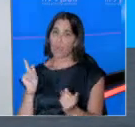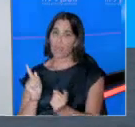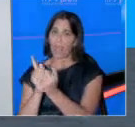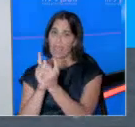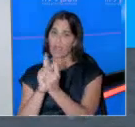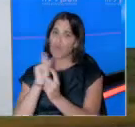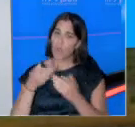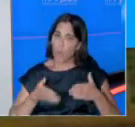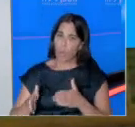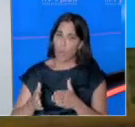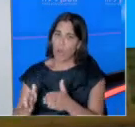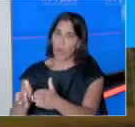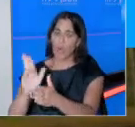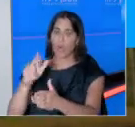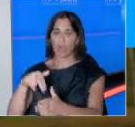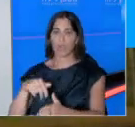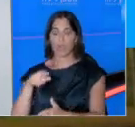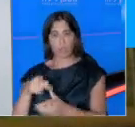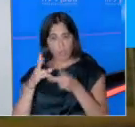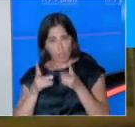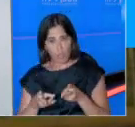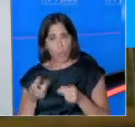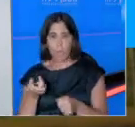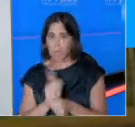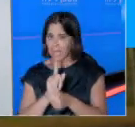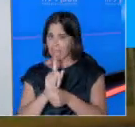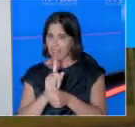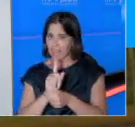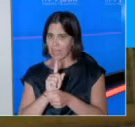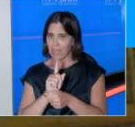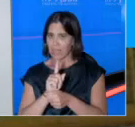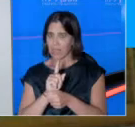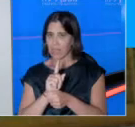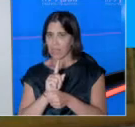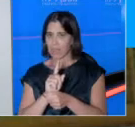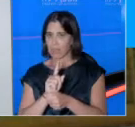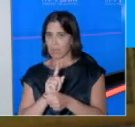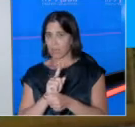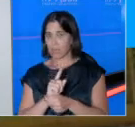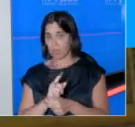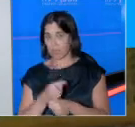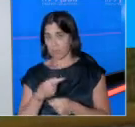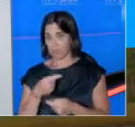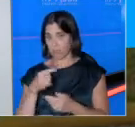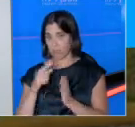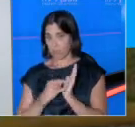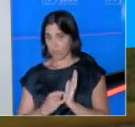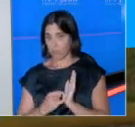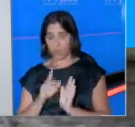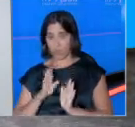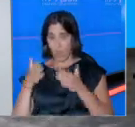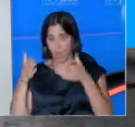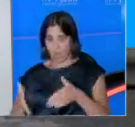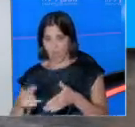לכל אורכו, יש אפשרות באופן מיידי מבחינה סטטוטורית, מבלי להשקיע